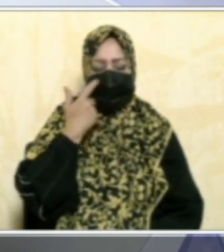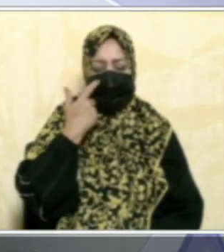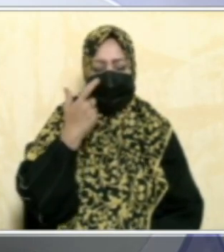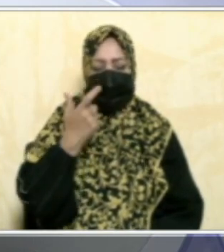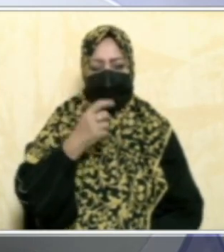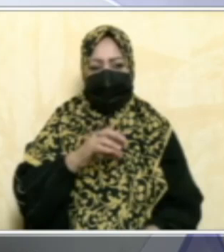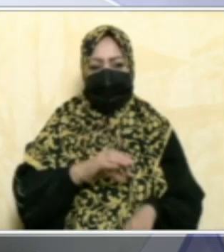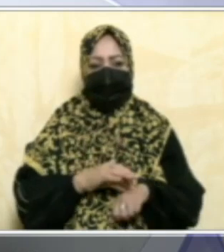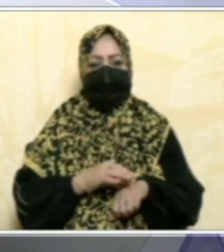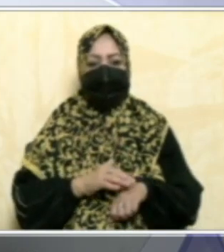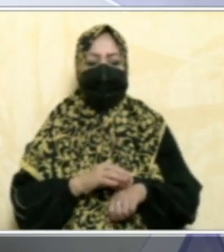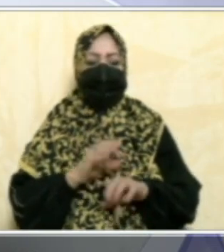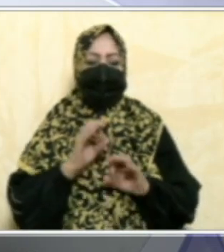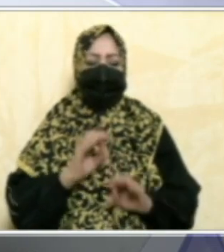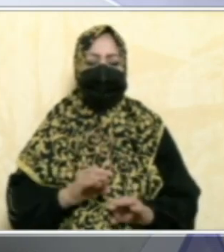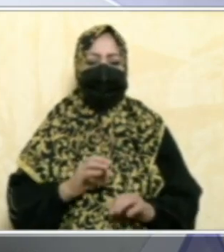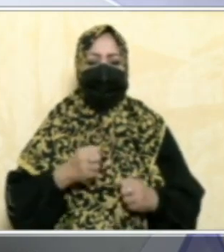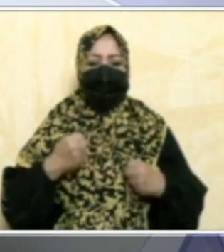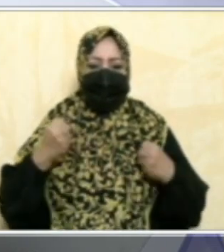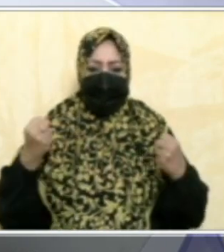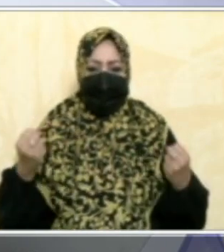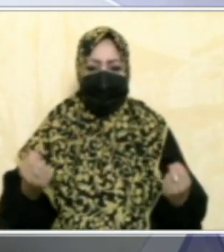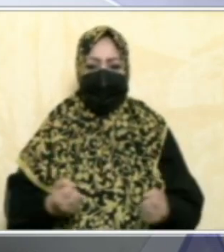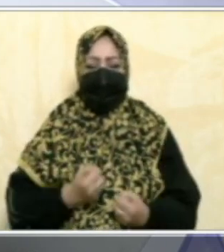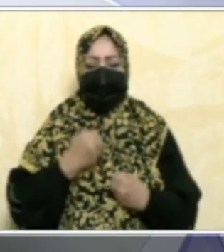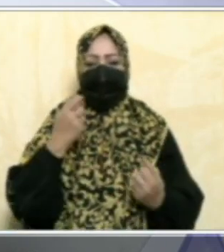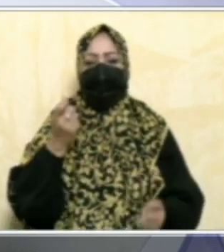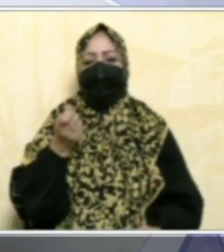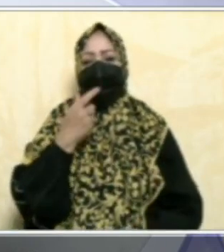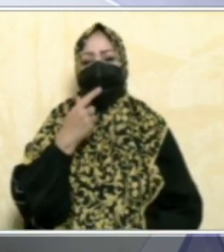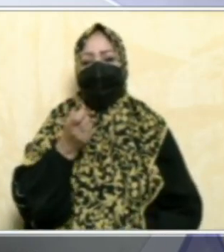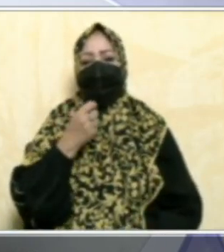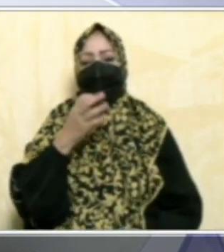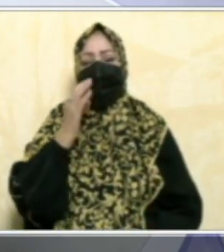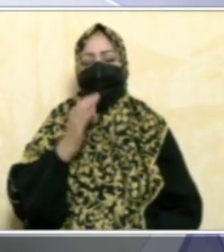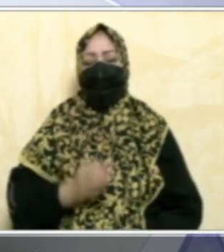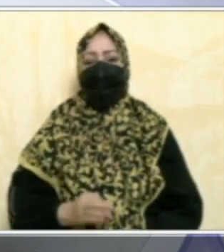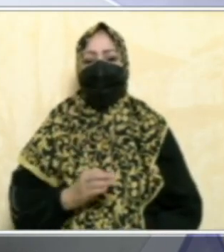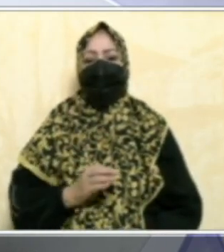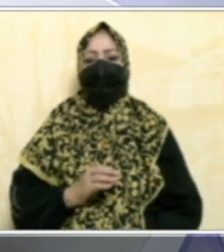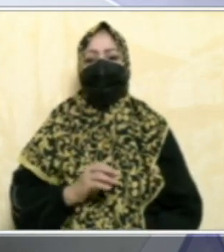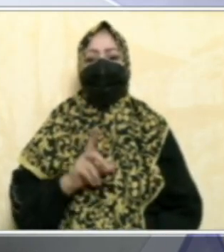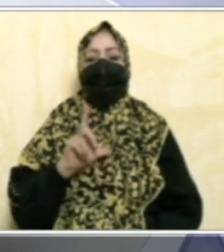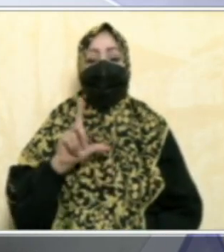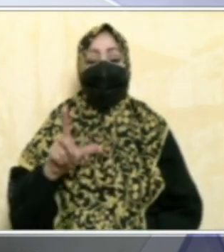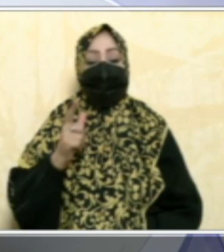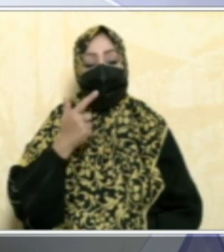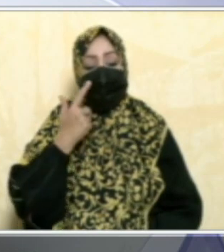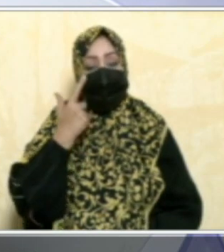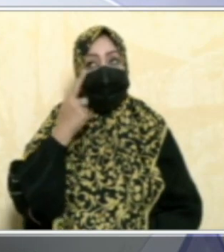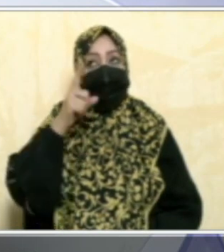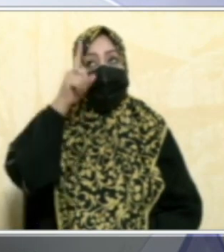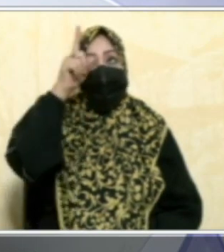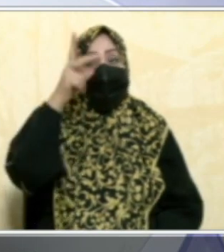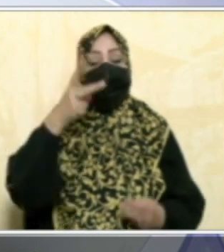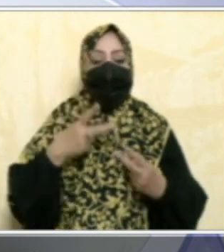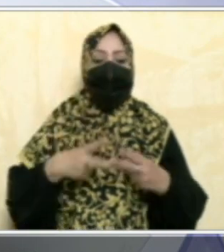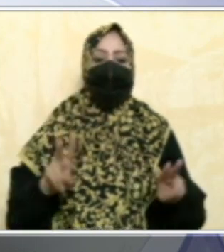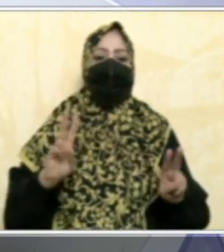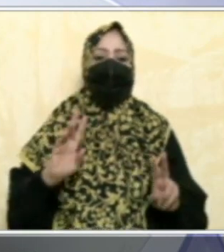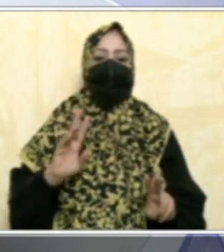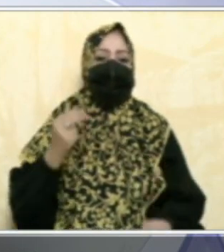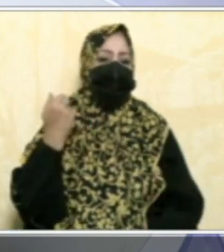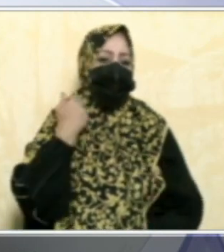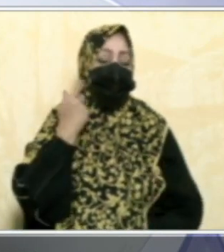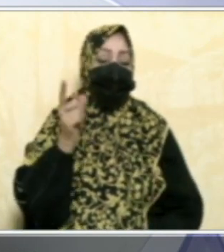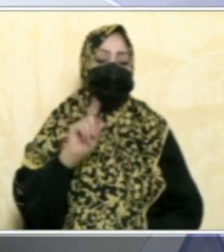التداوي، لكن هذا التداوي ينبغي له أن يحرص فيه على ما أحله الله سبحانه وتعالى. معنا الأخ